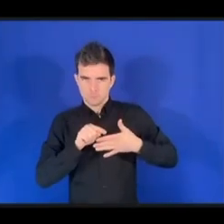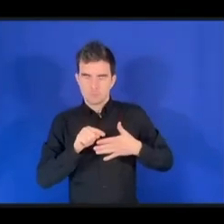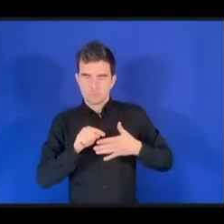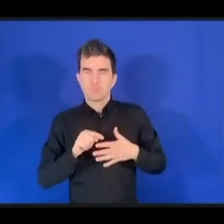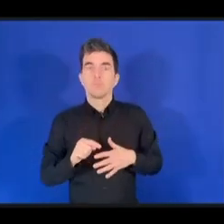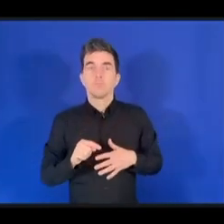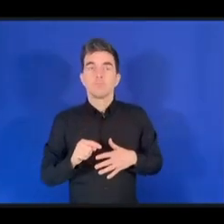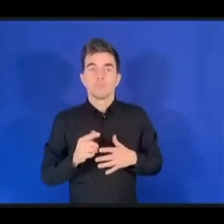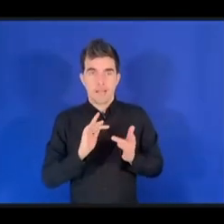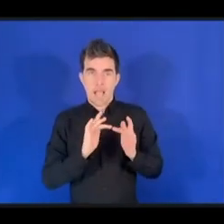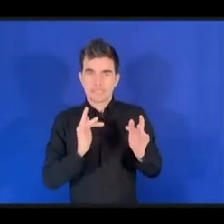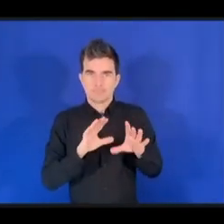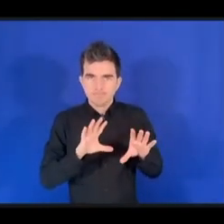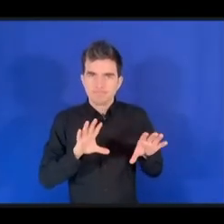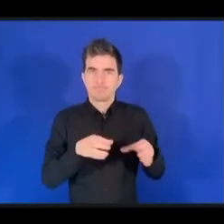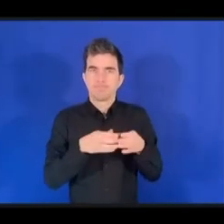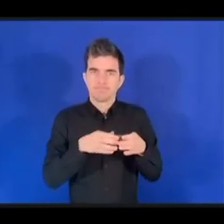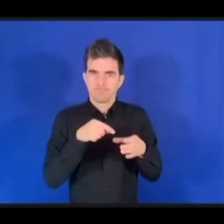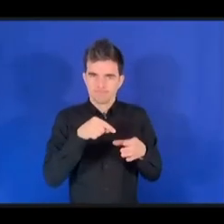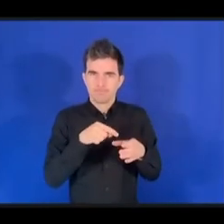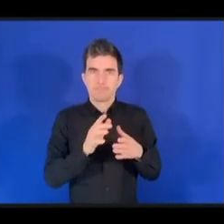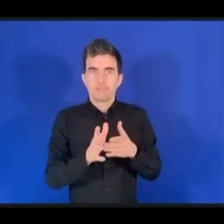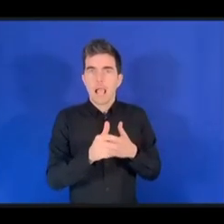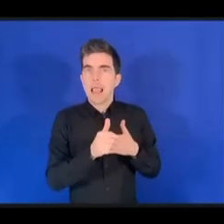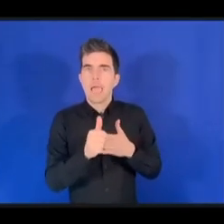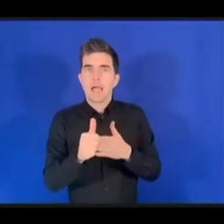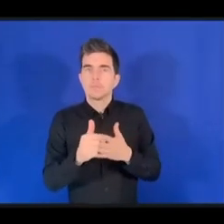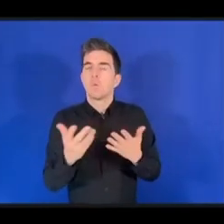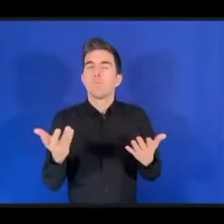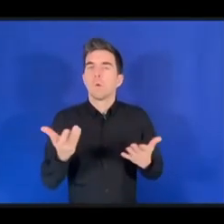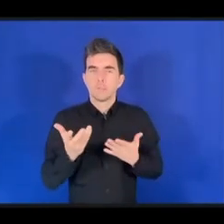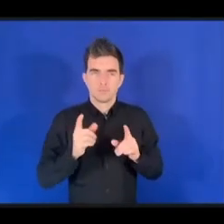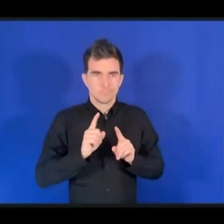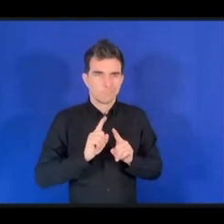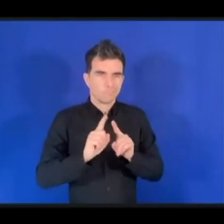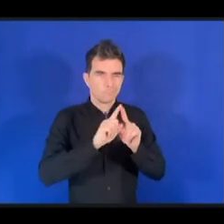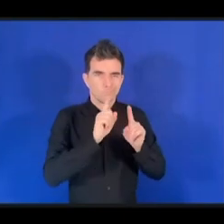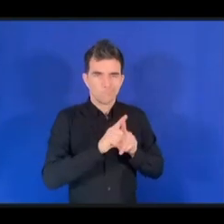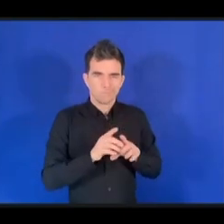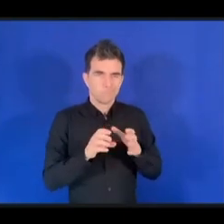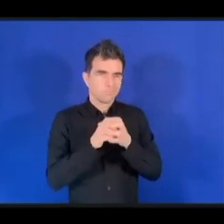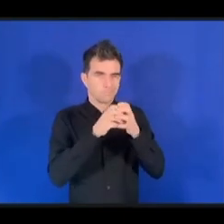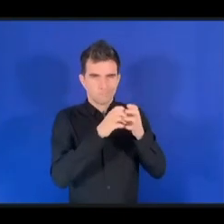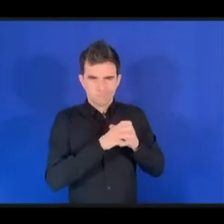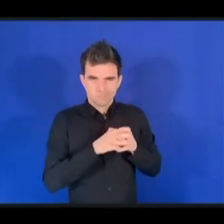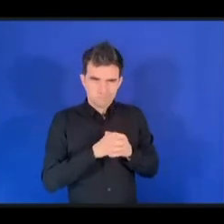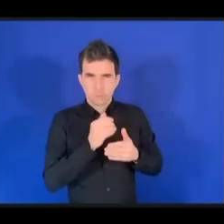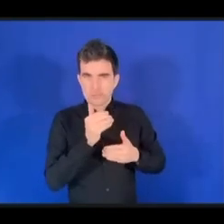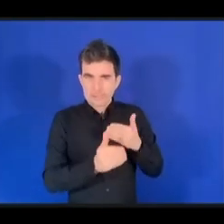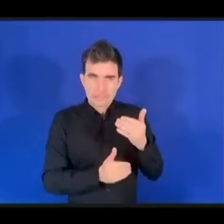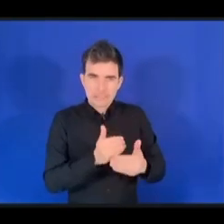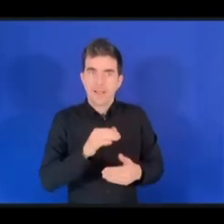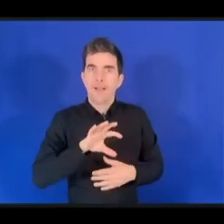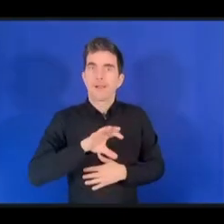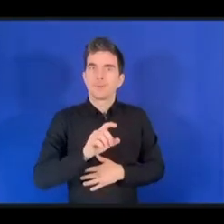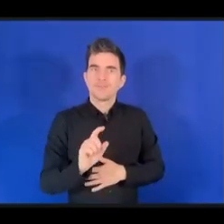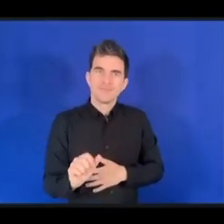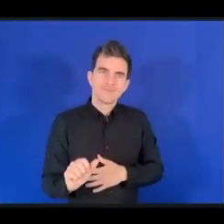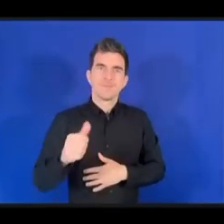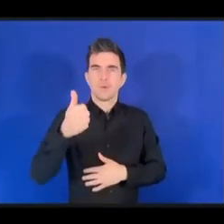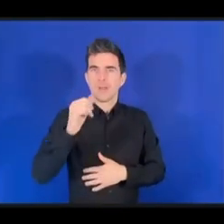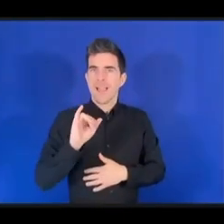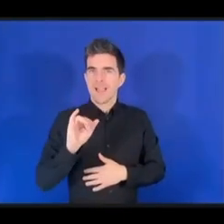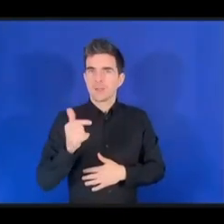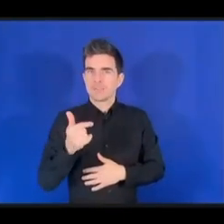キックオフ行いましたそしてigfのディスカッションにも参加いたしました様々な議題に関しましたですそもそも